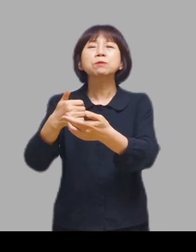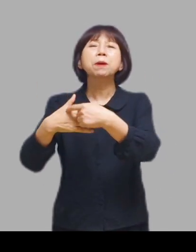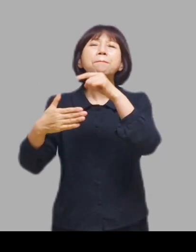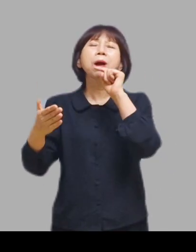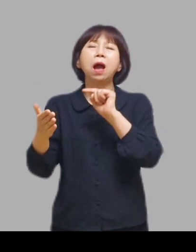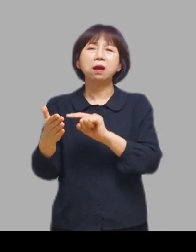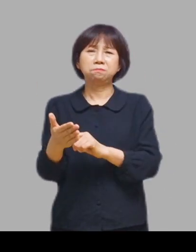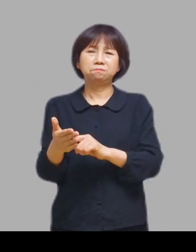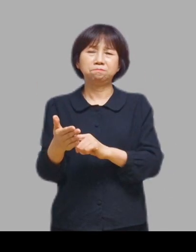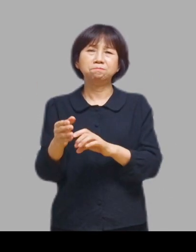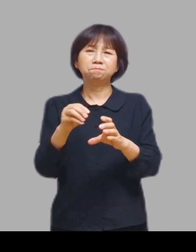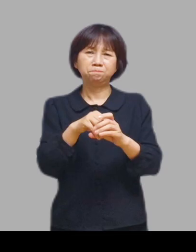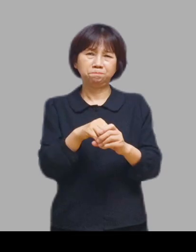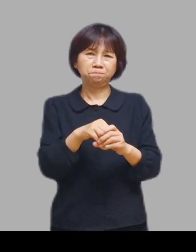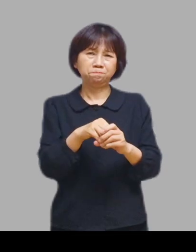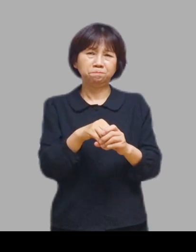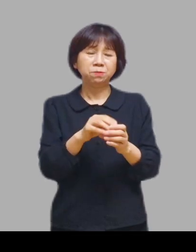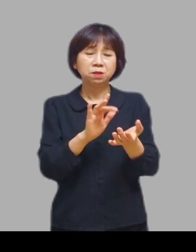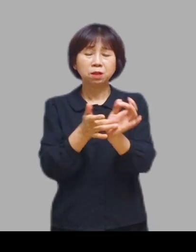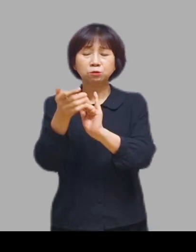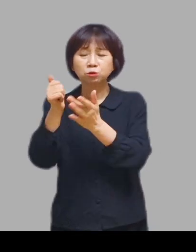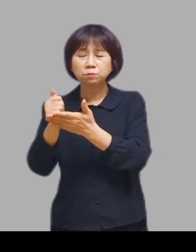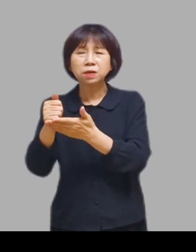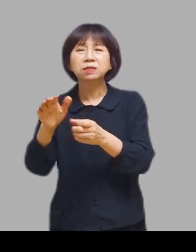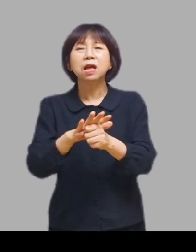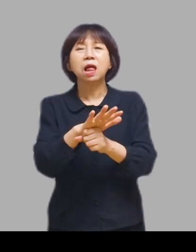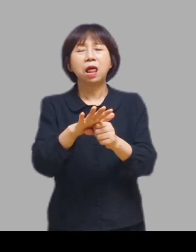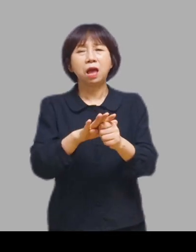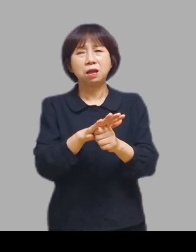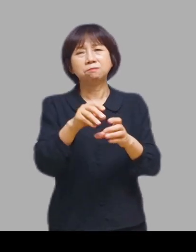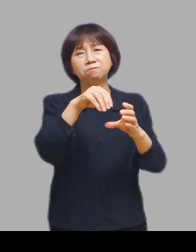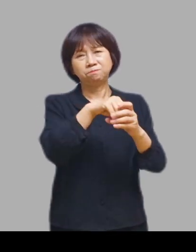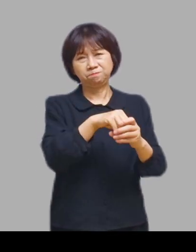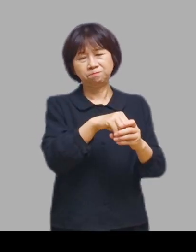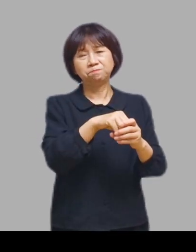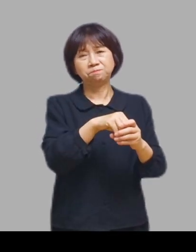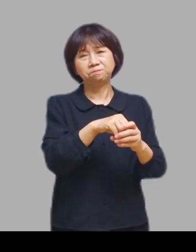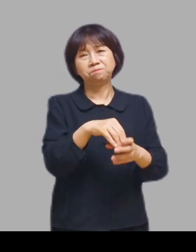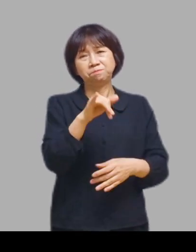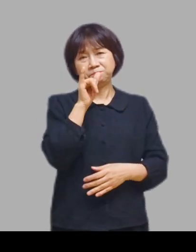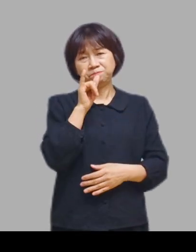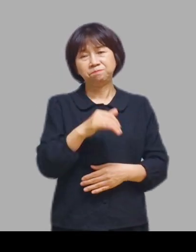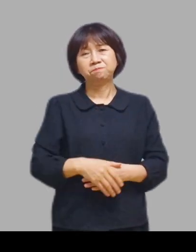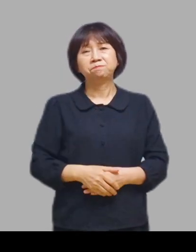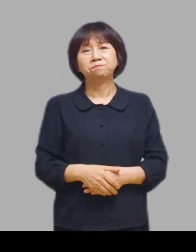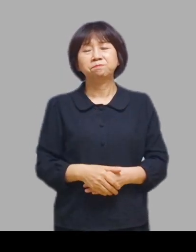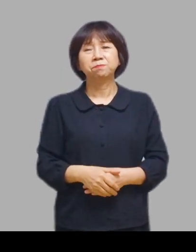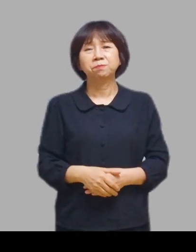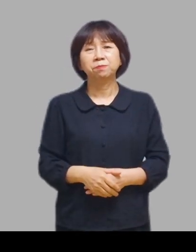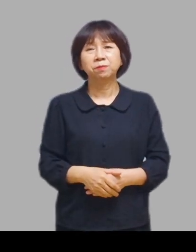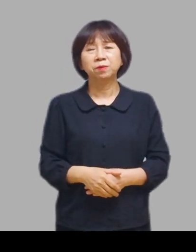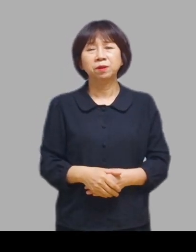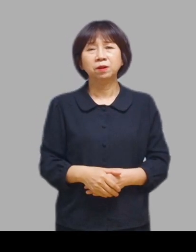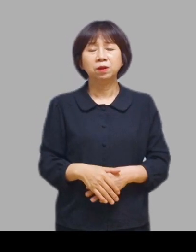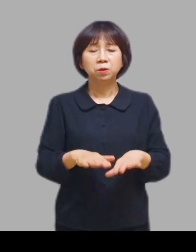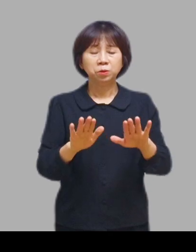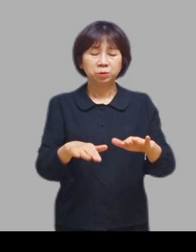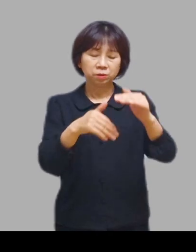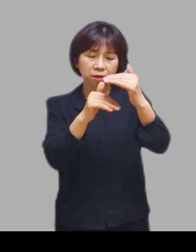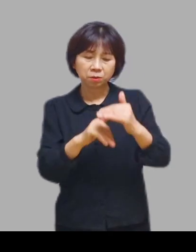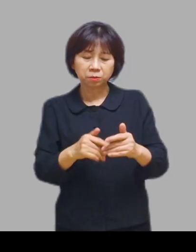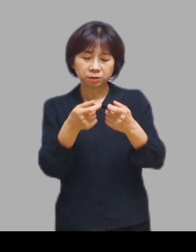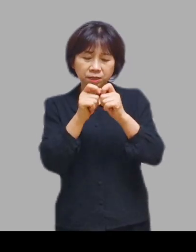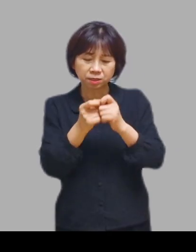있어요. 그래서 그 속에 담긴 예수님의 사랑도 오늘 함께 들어가 보겠습니다. 이야기를 자세히